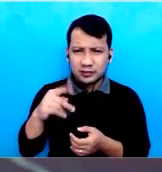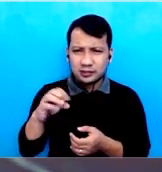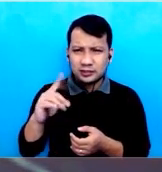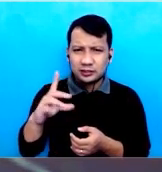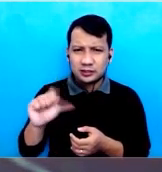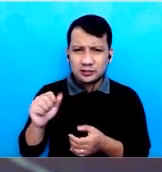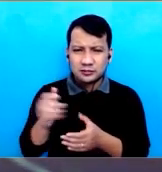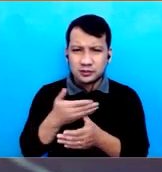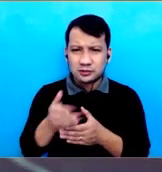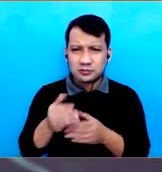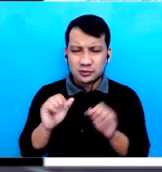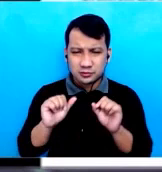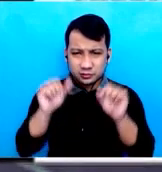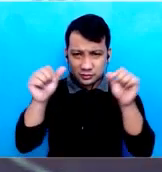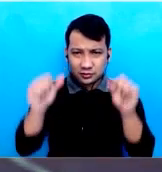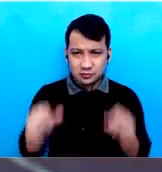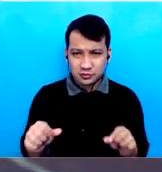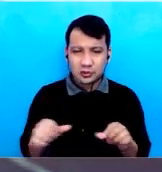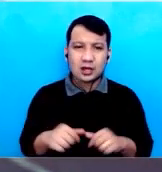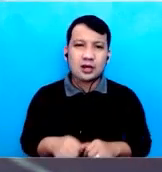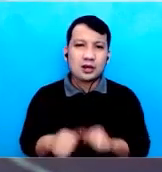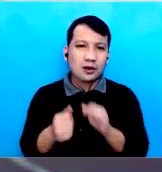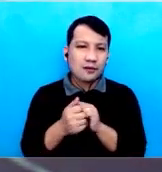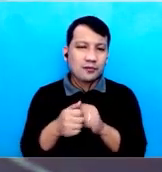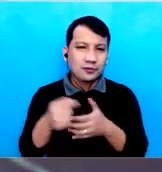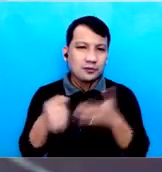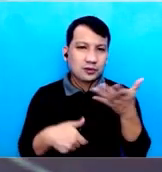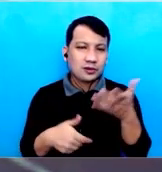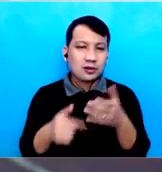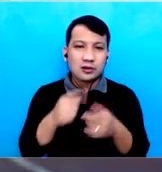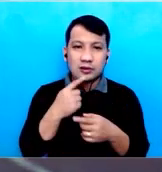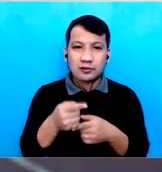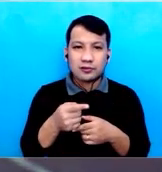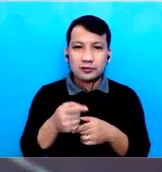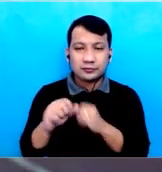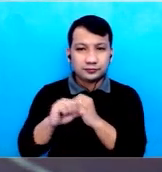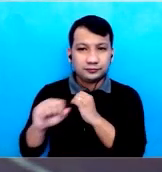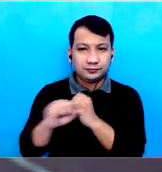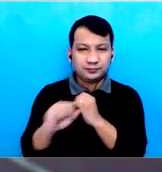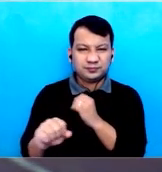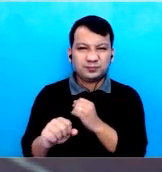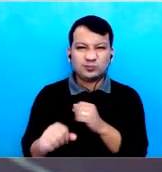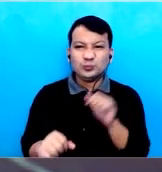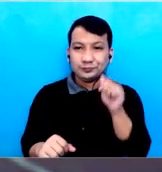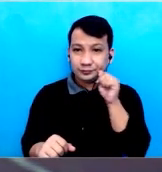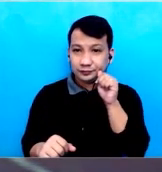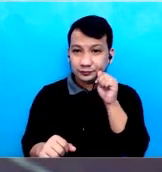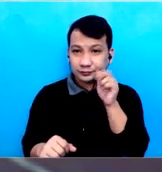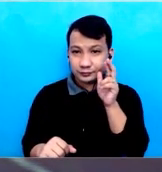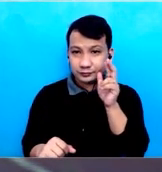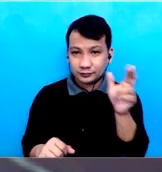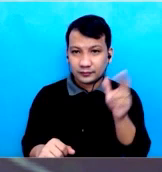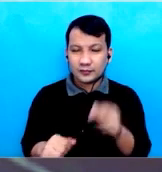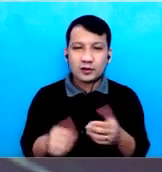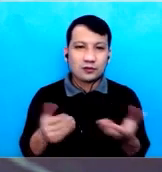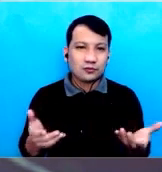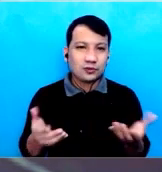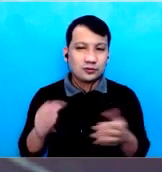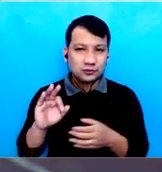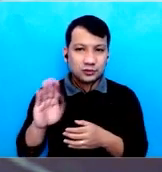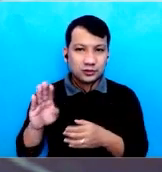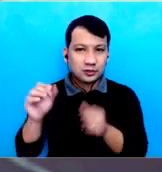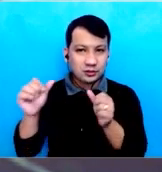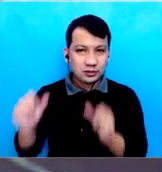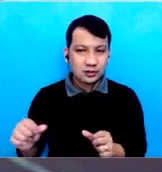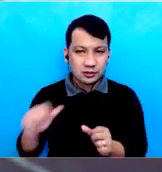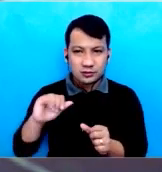post ng aktor. Kasama na rito ang napapabalitang nililigawan ni Alger na si AJ Raval. Wala na ito sa Facebook wall ni AJ pero